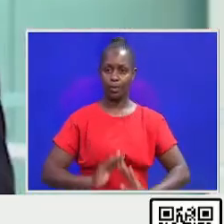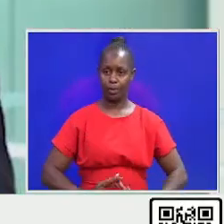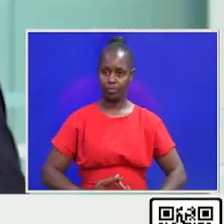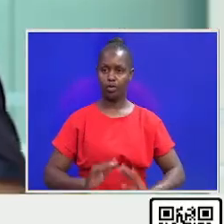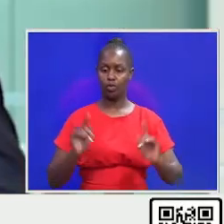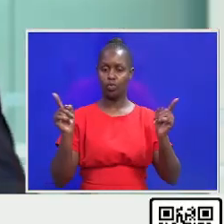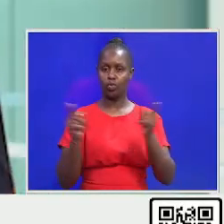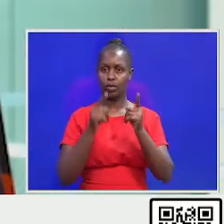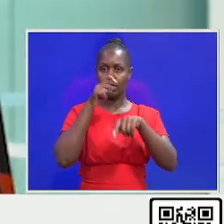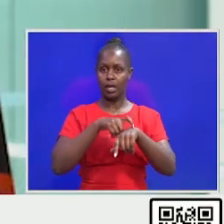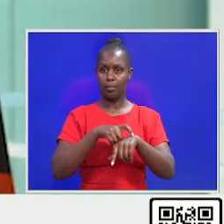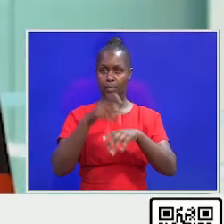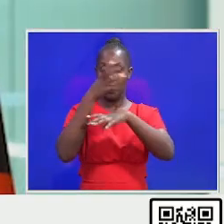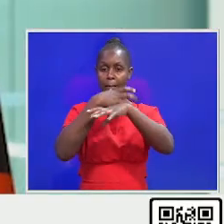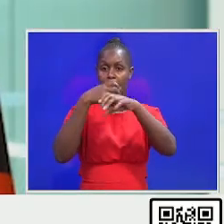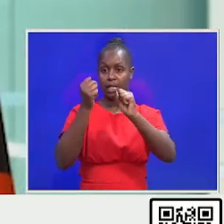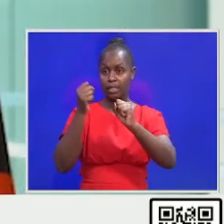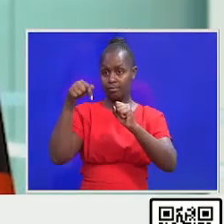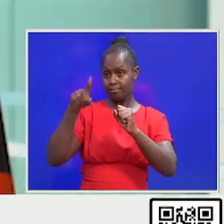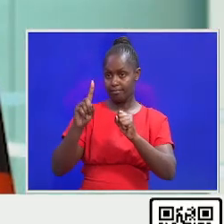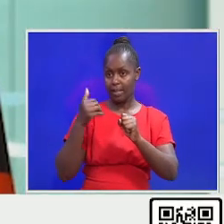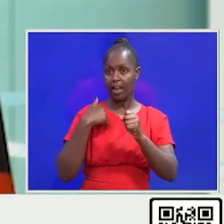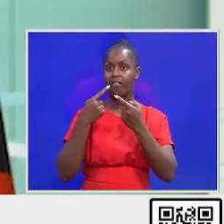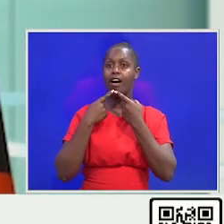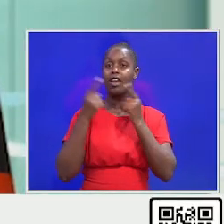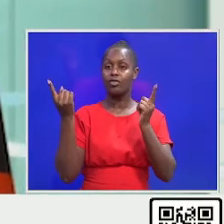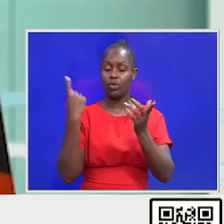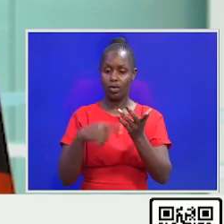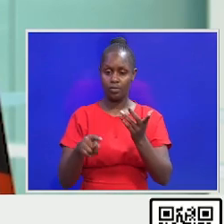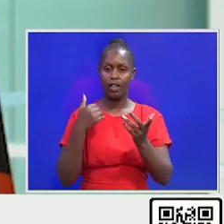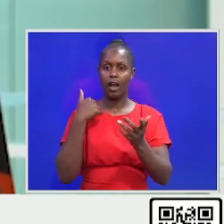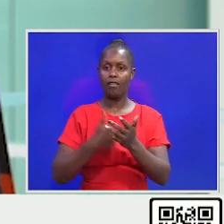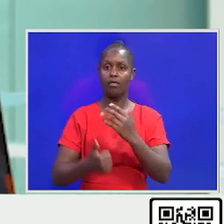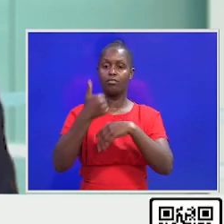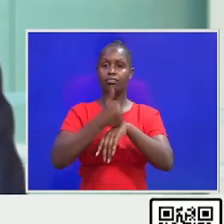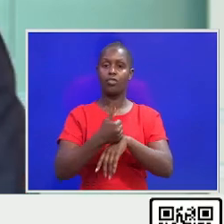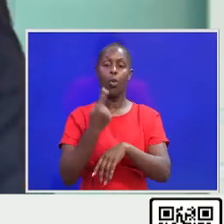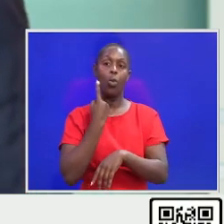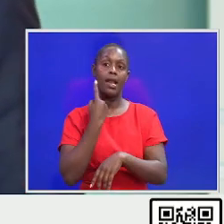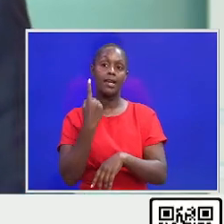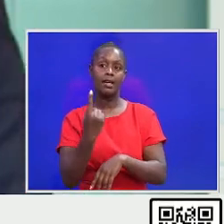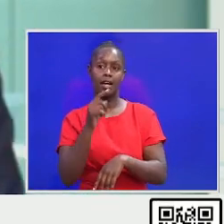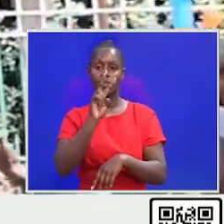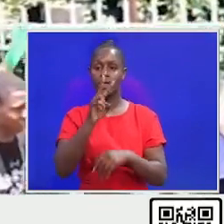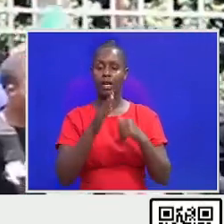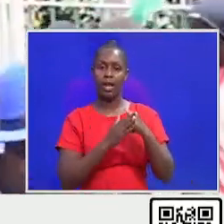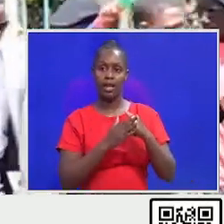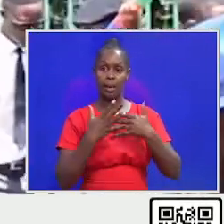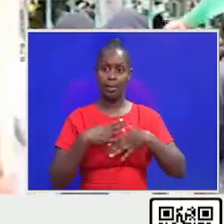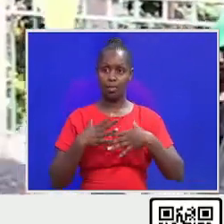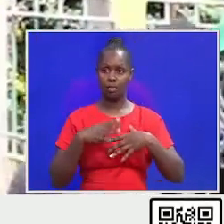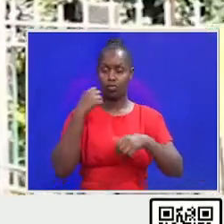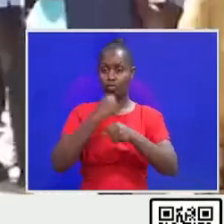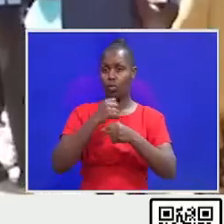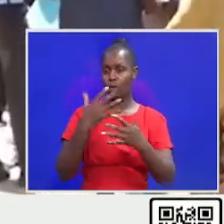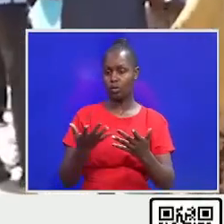muda baada ya Rais William Ruto kutangaza kuwa amewateua watu 129 kutathmini